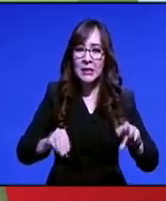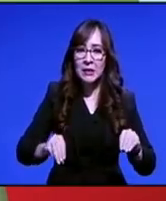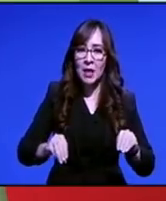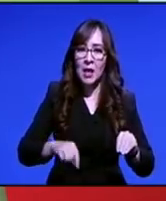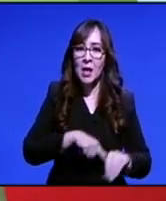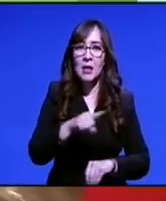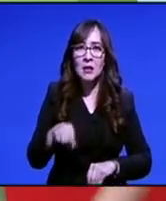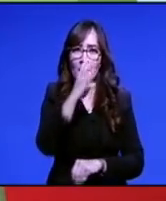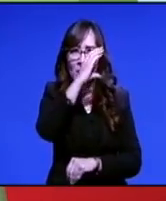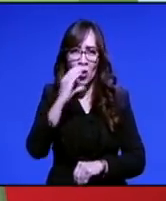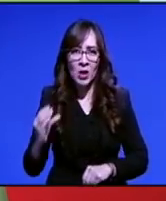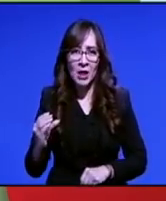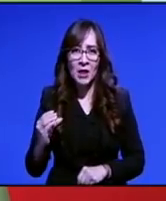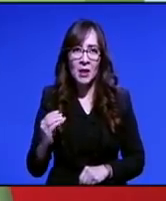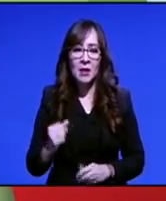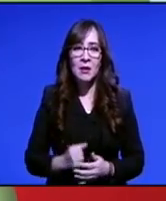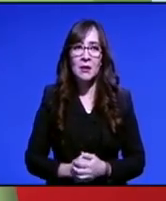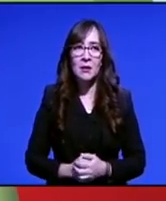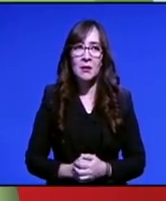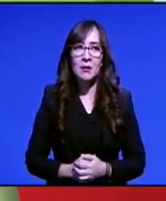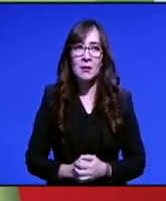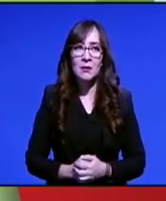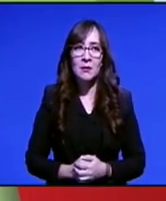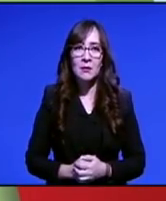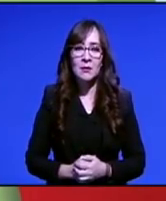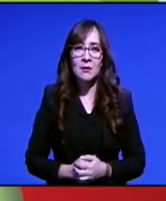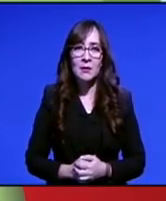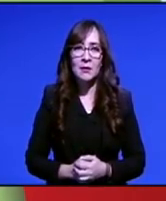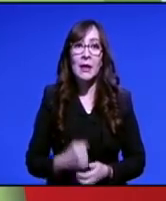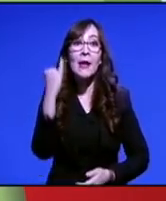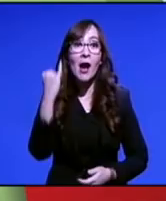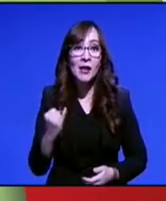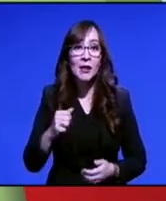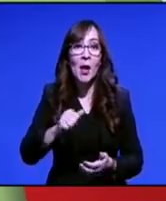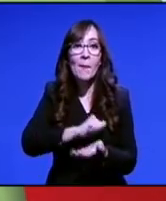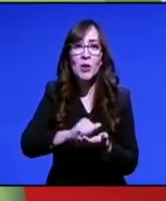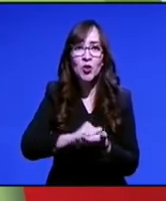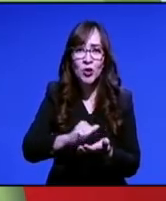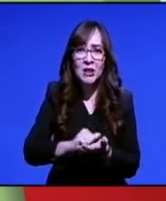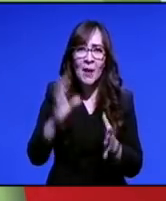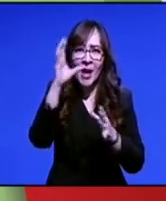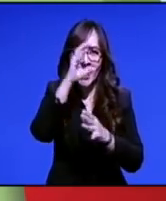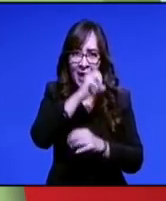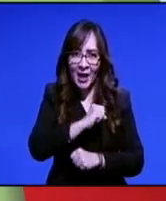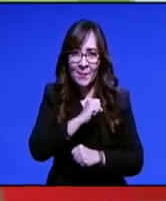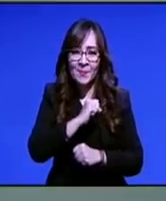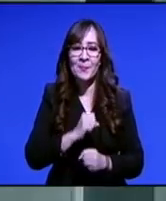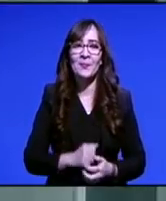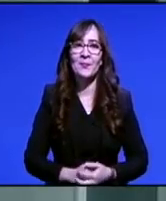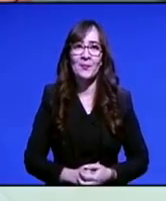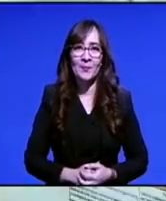dia akan beralasan untuk ke cuci ya. Akhirnya kita bilang, okay lah kita buka sampai jam 10 malam supaya pulang kantor pun mereka masih bisa kerjain